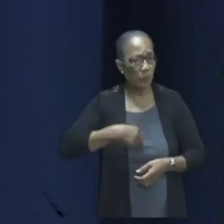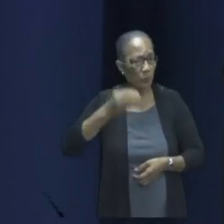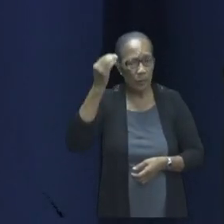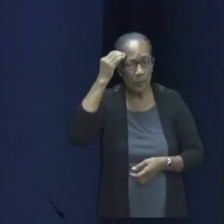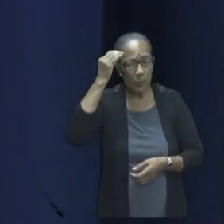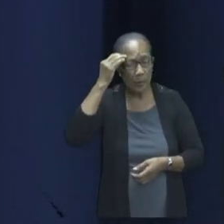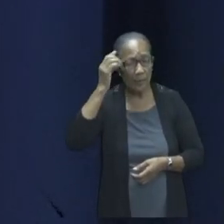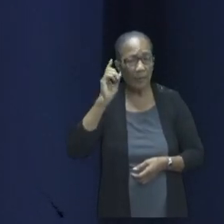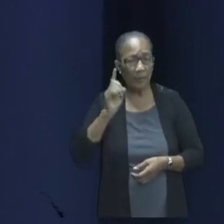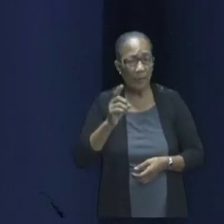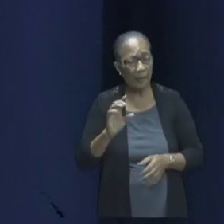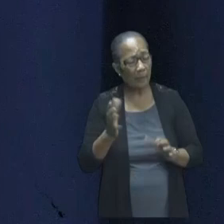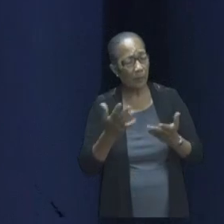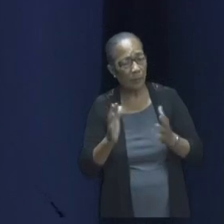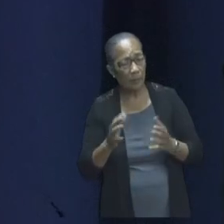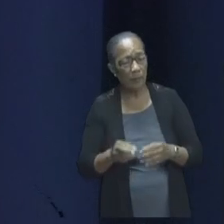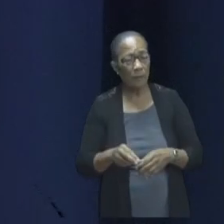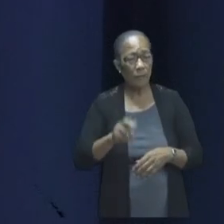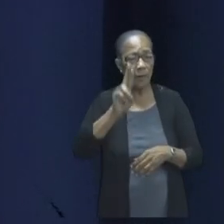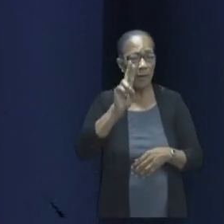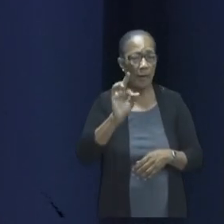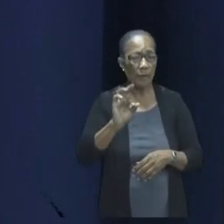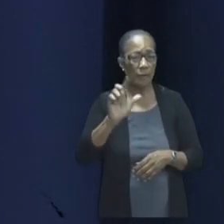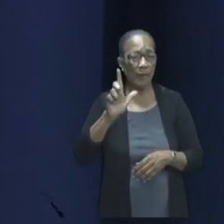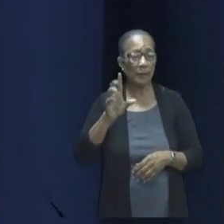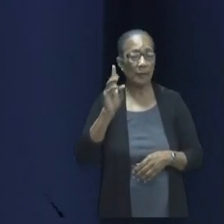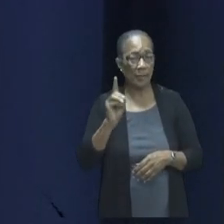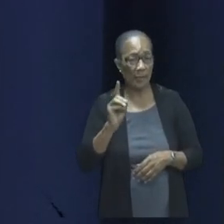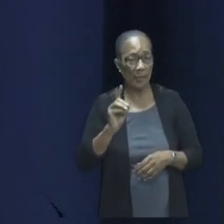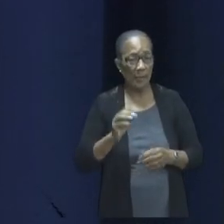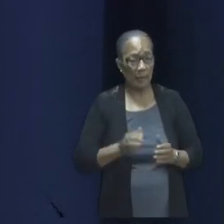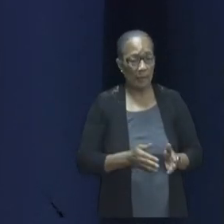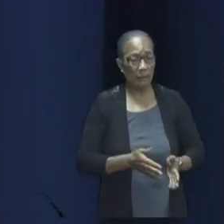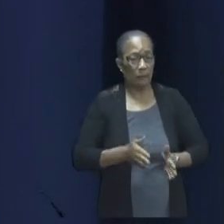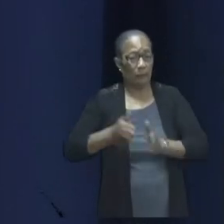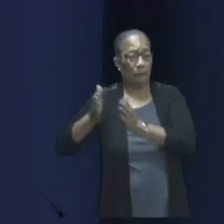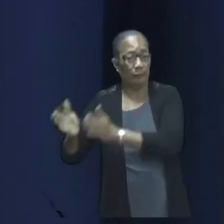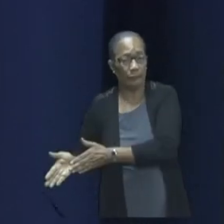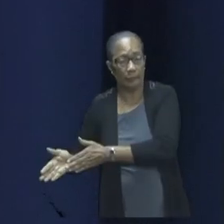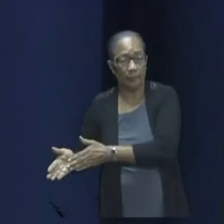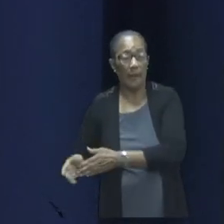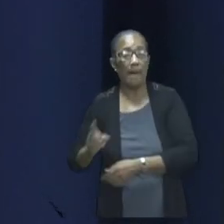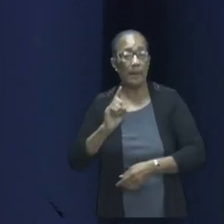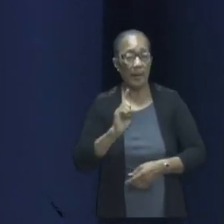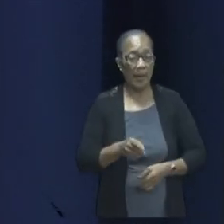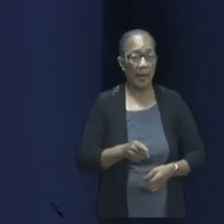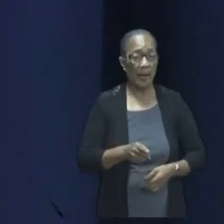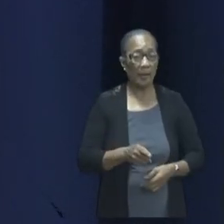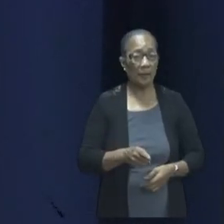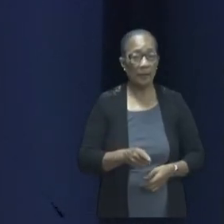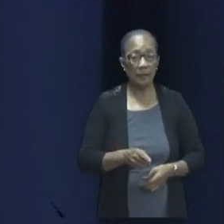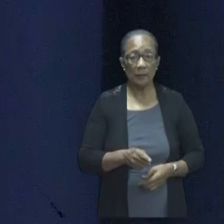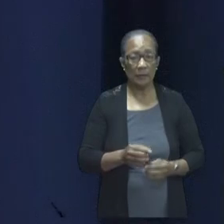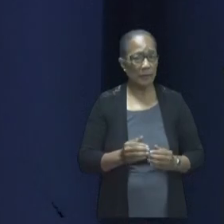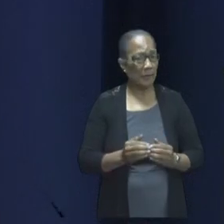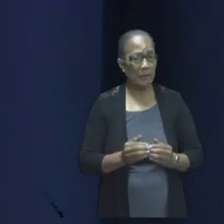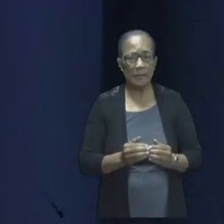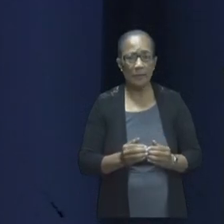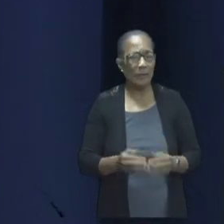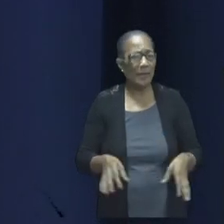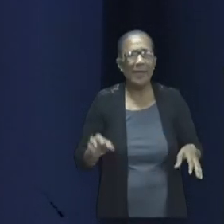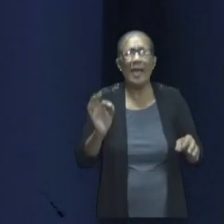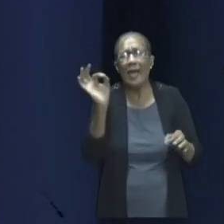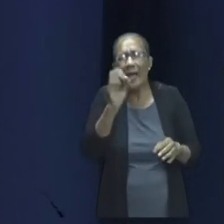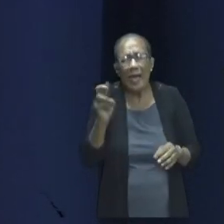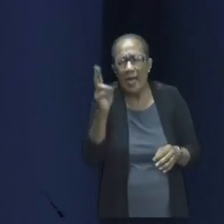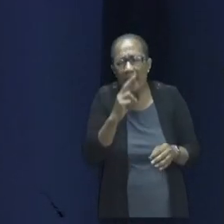principe van hfl die dat het overboord is gegooid maar het is niet meer de hoogste prioriteit naar de